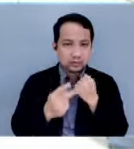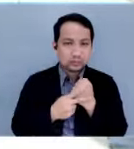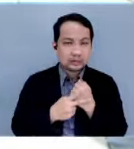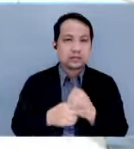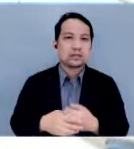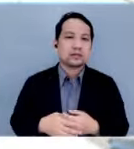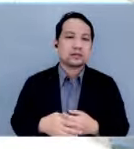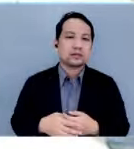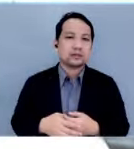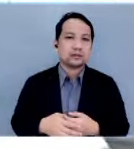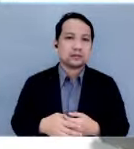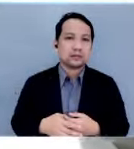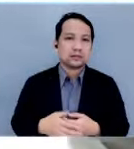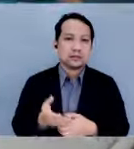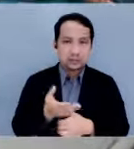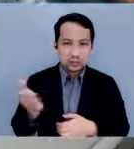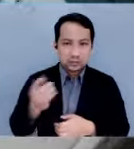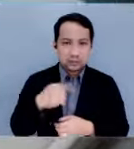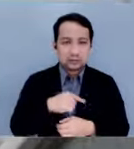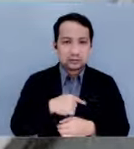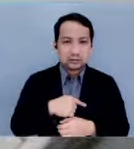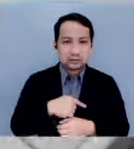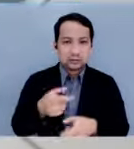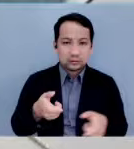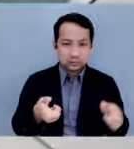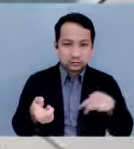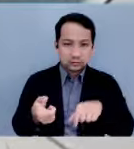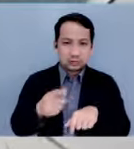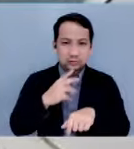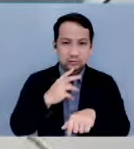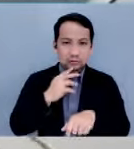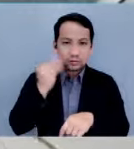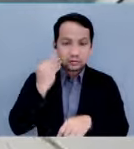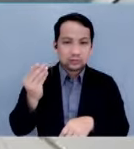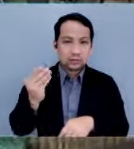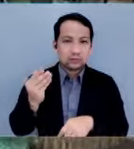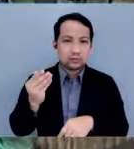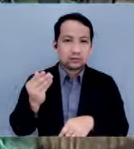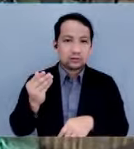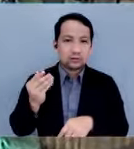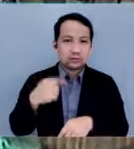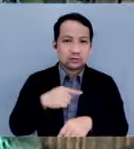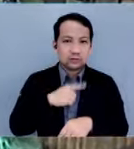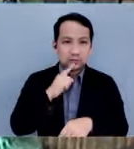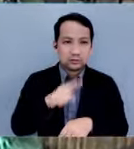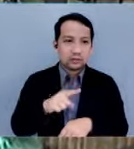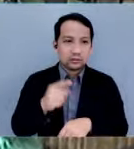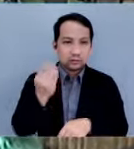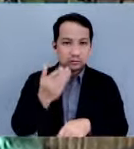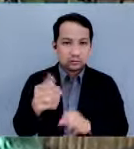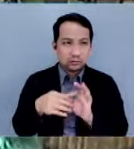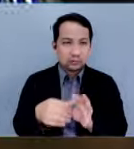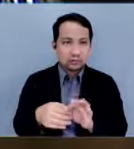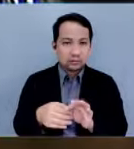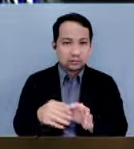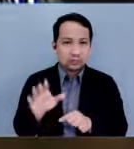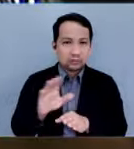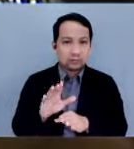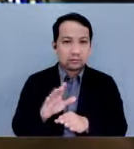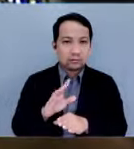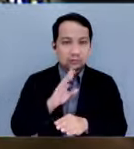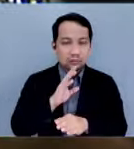Maaari rin daw ipang-flush ng inidoro ang tubig na pinanghugas ng plato. Ang tubig na pinagbanlawan ng prutas